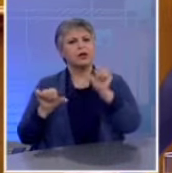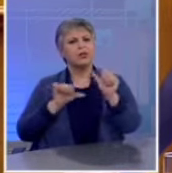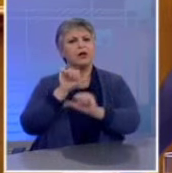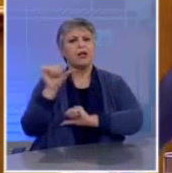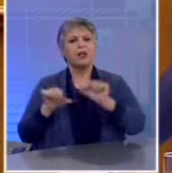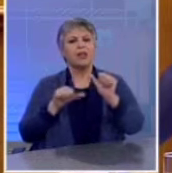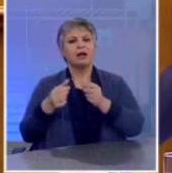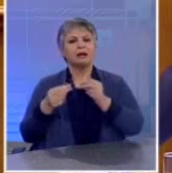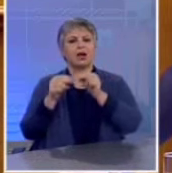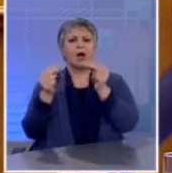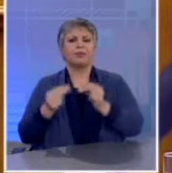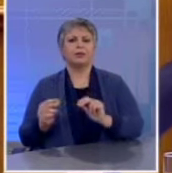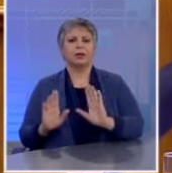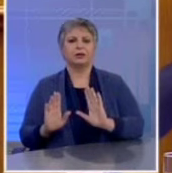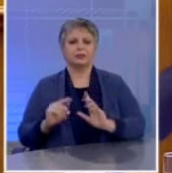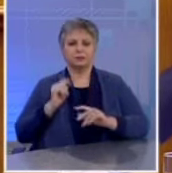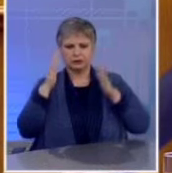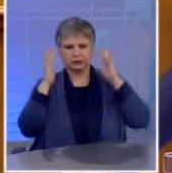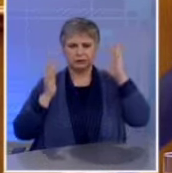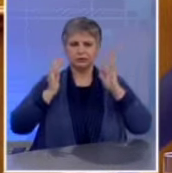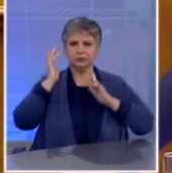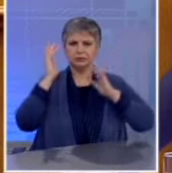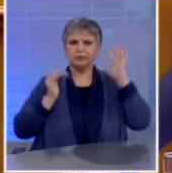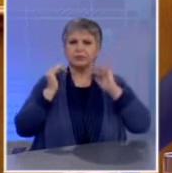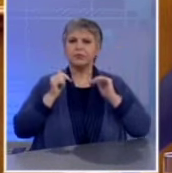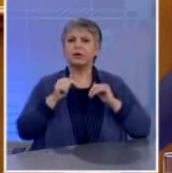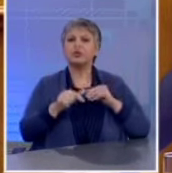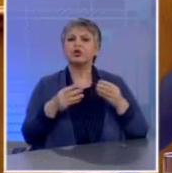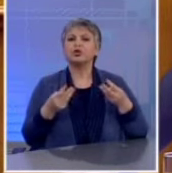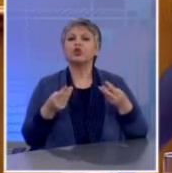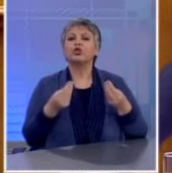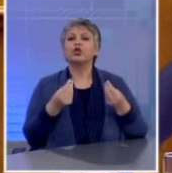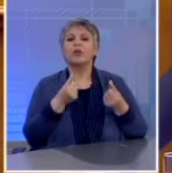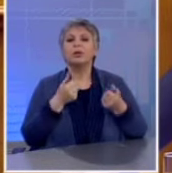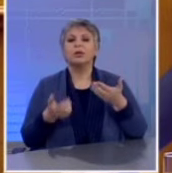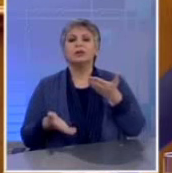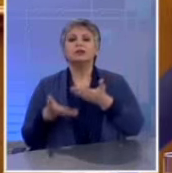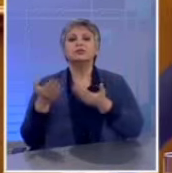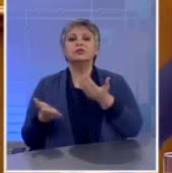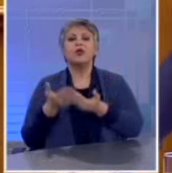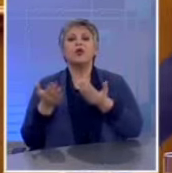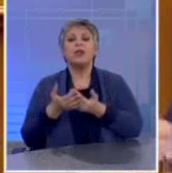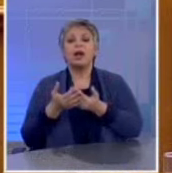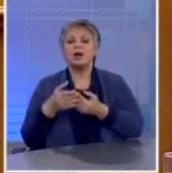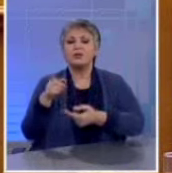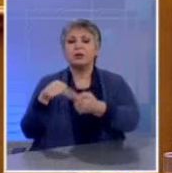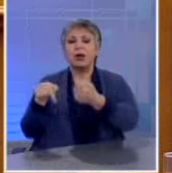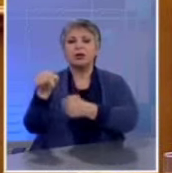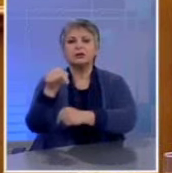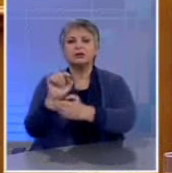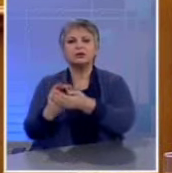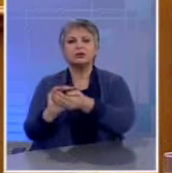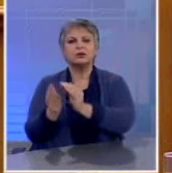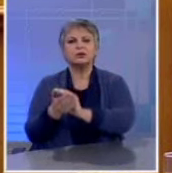τους δικαστικούς λειτουργούς την υπόνοια ότι η διάταξη θα μπορούσε να διευκολύνει την δημιουργία άτυπων συμμαχιών,